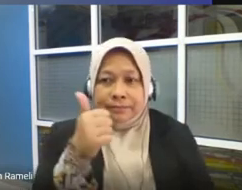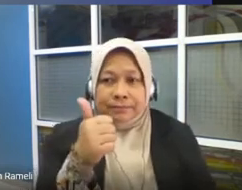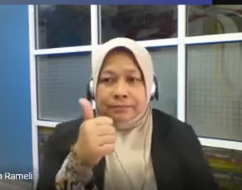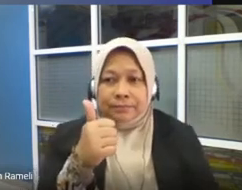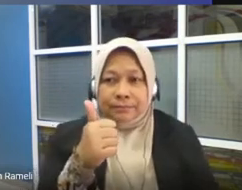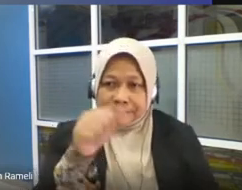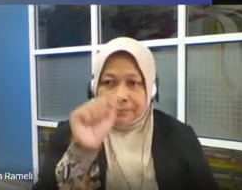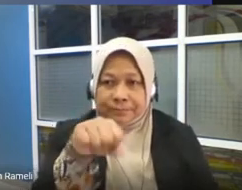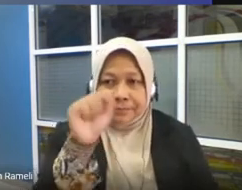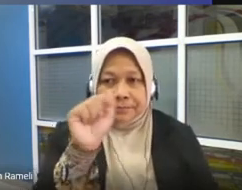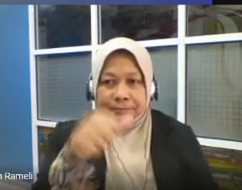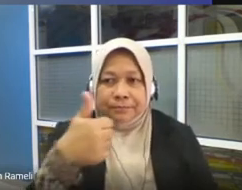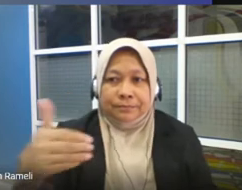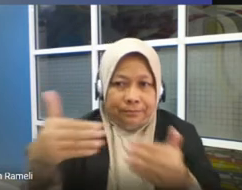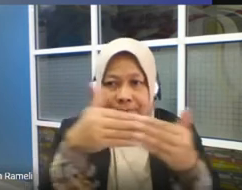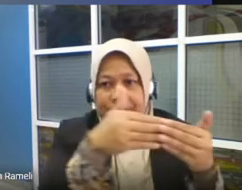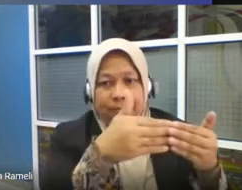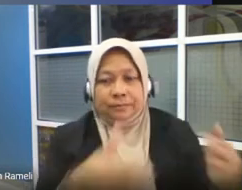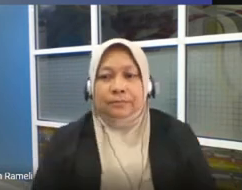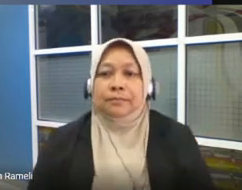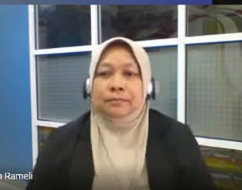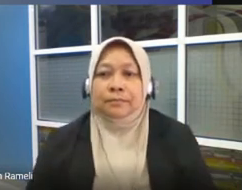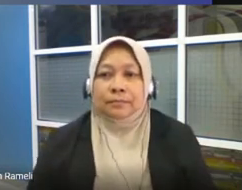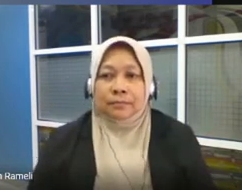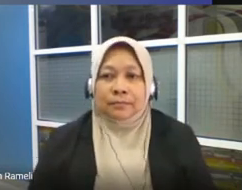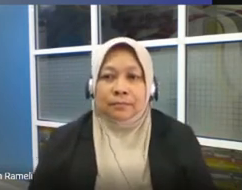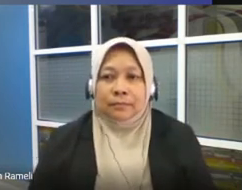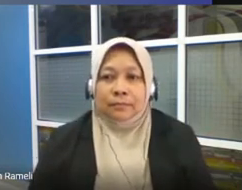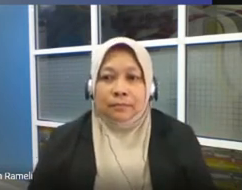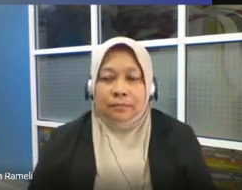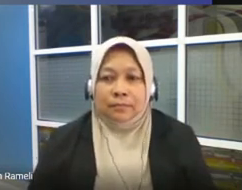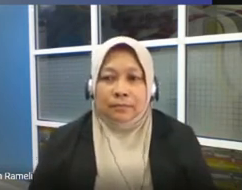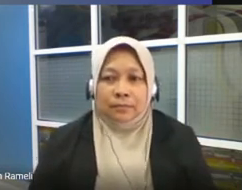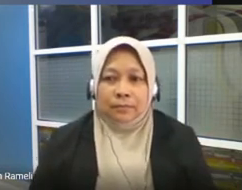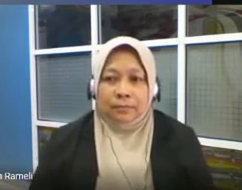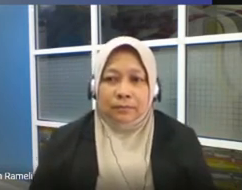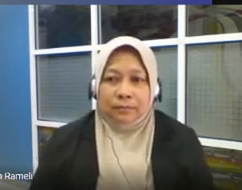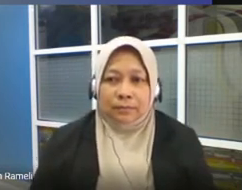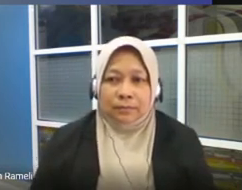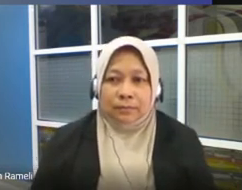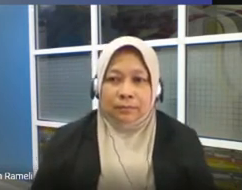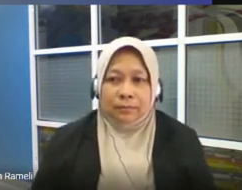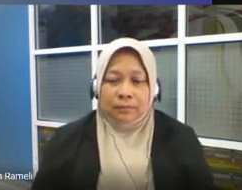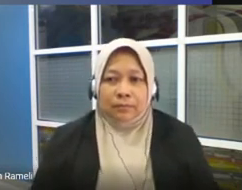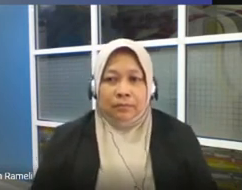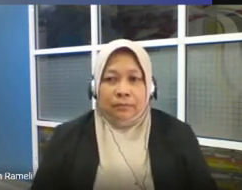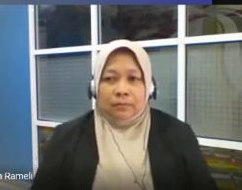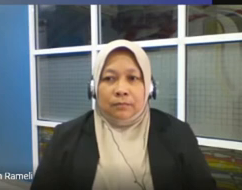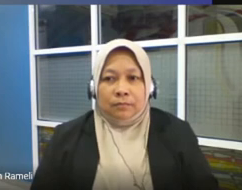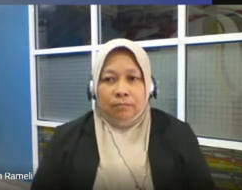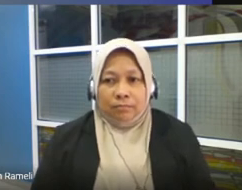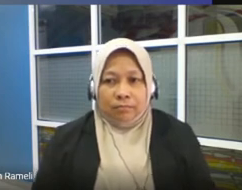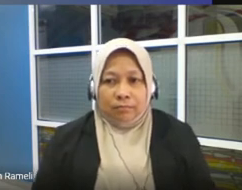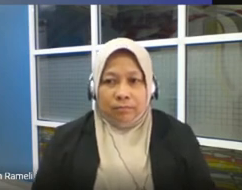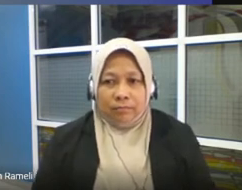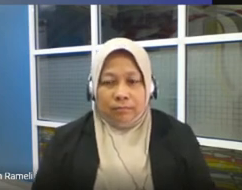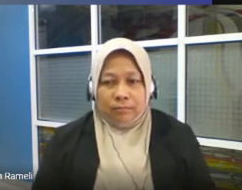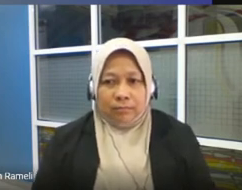Boleh teruskan? Boleh, tapi ni, cuba-cuba rendahkan sikit monitor. Cuba rendahkan sikit